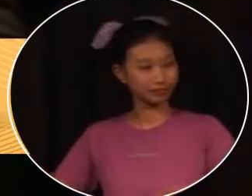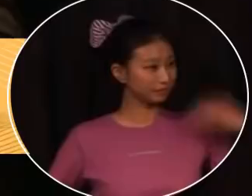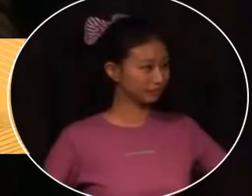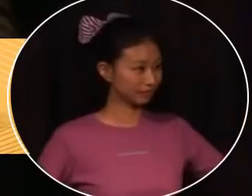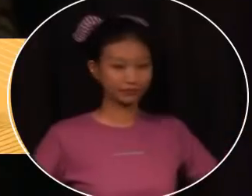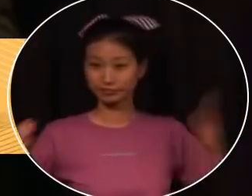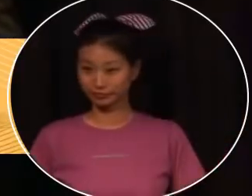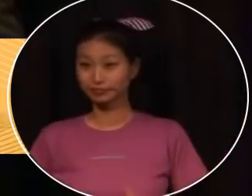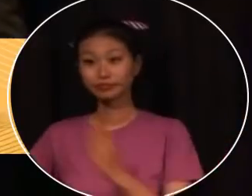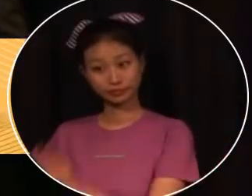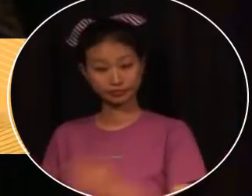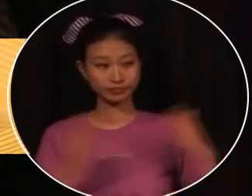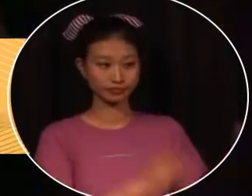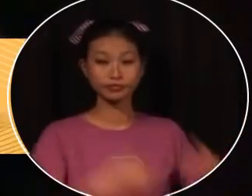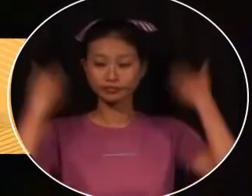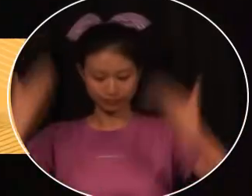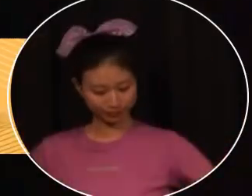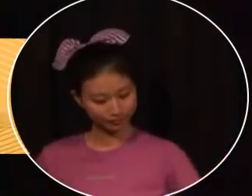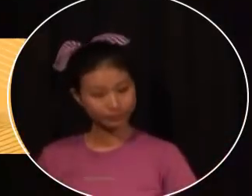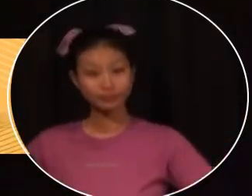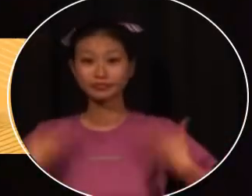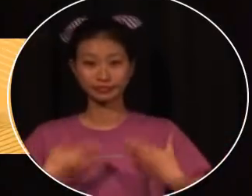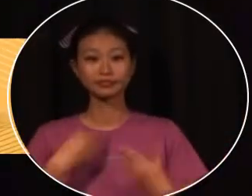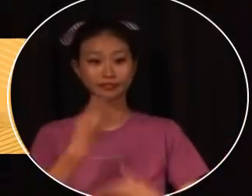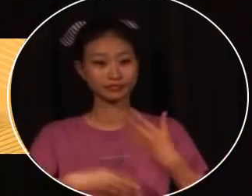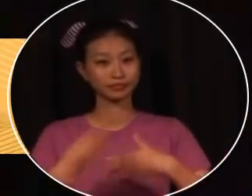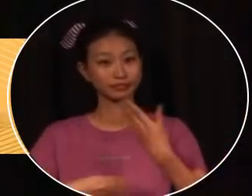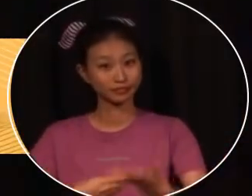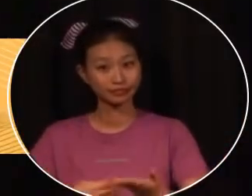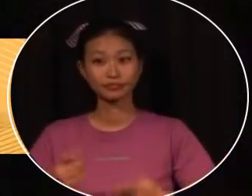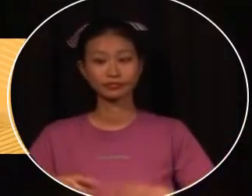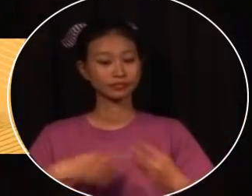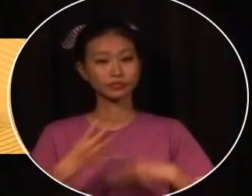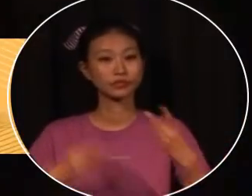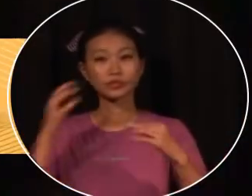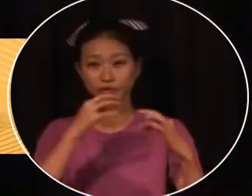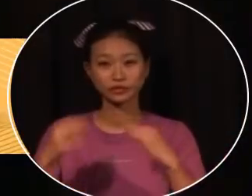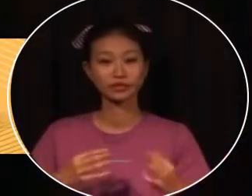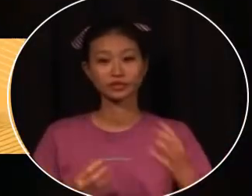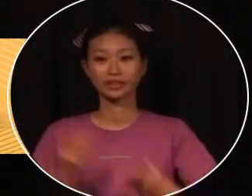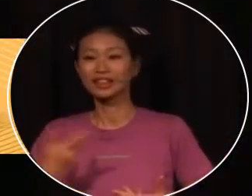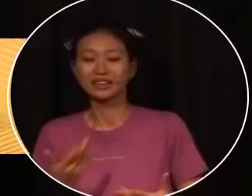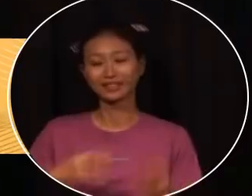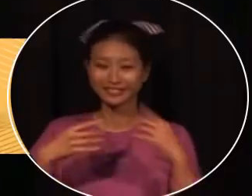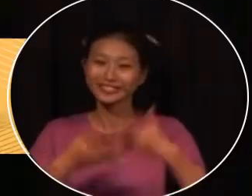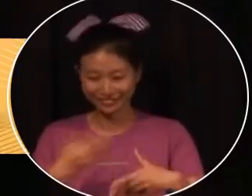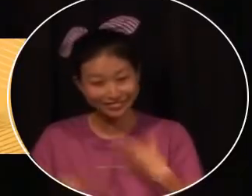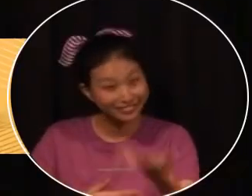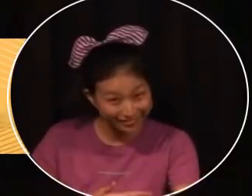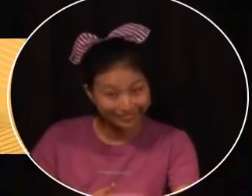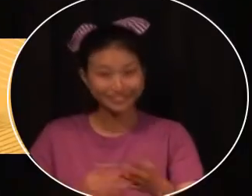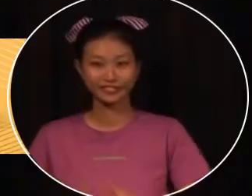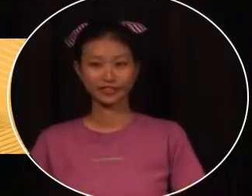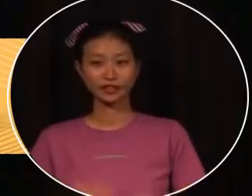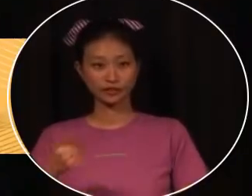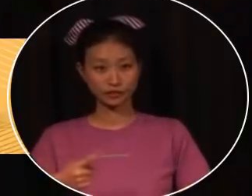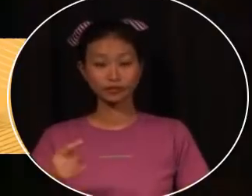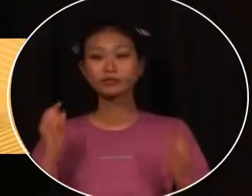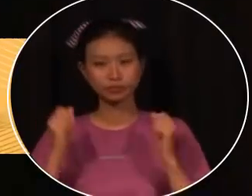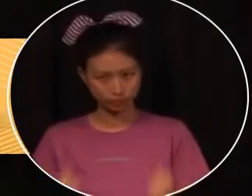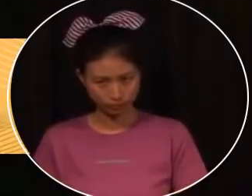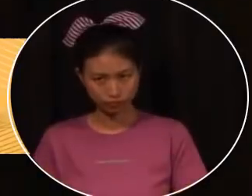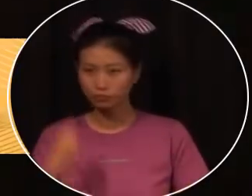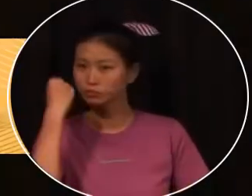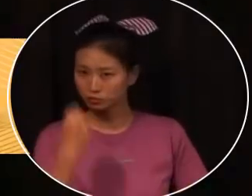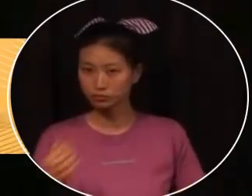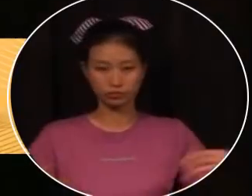文。我们上面没有写禁止写英文吗？不过没关系嘛，哈库玛的塔塔嘛 ，OK， 哈